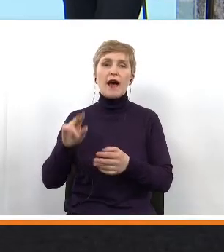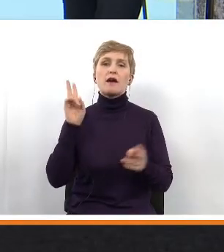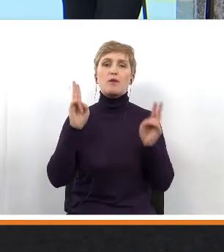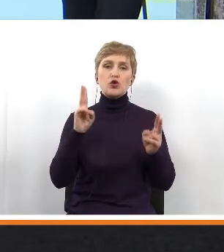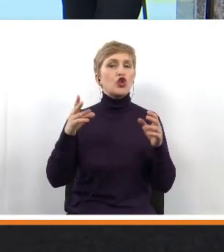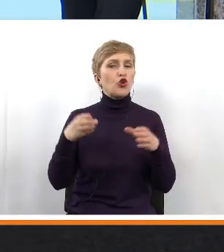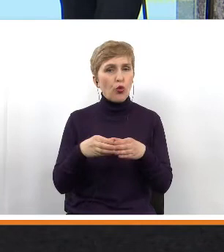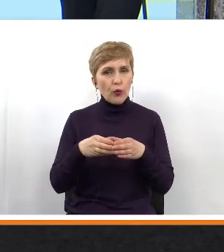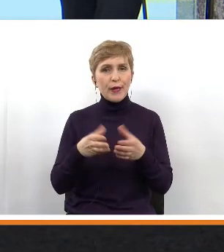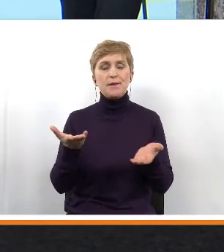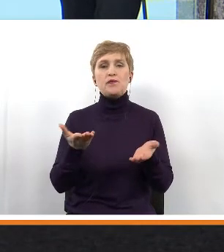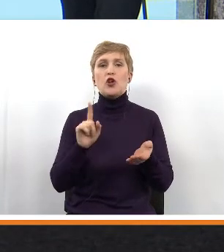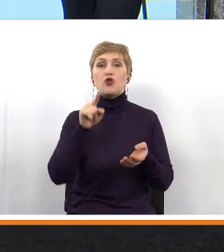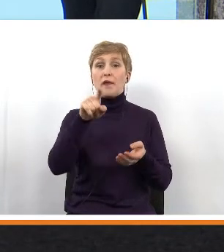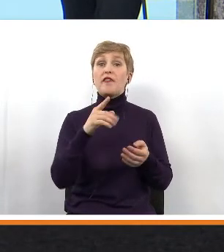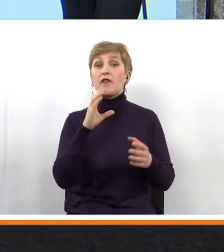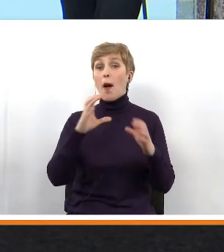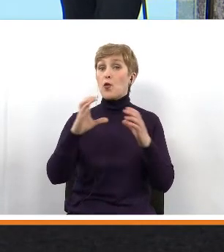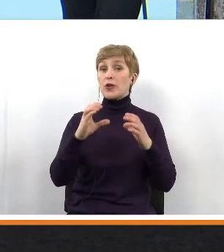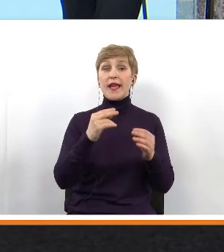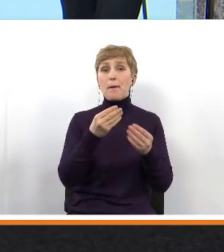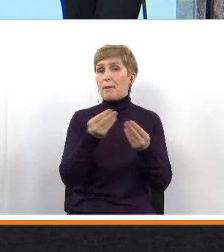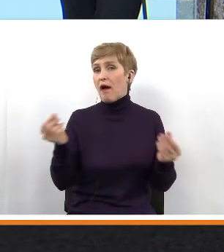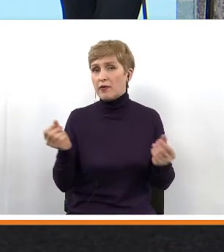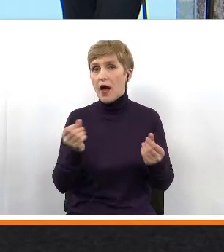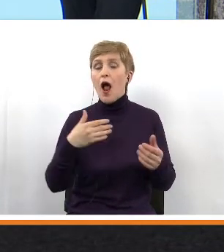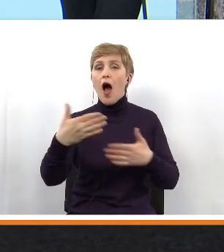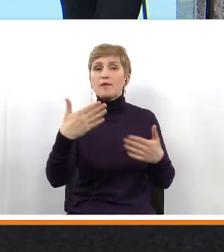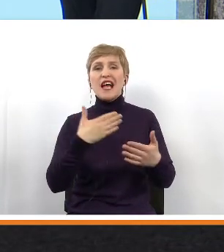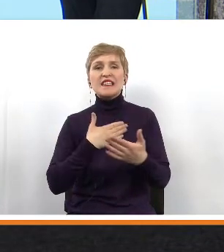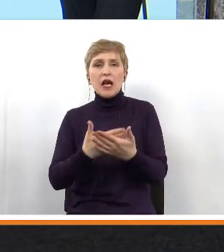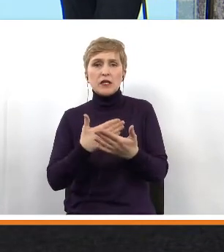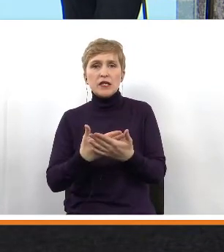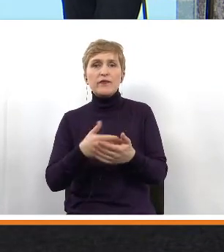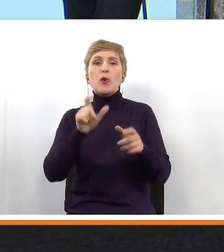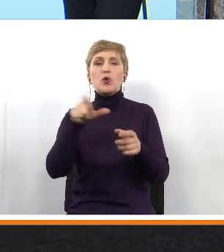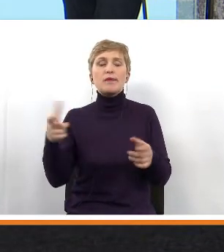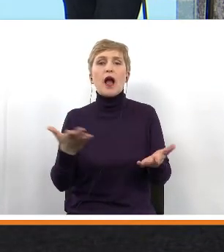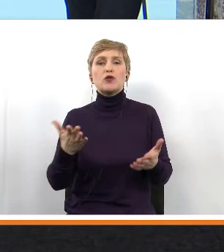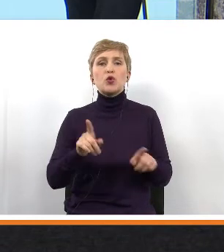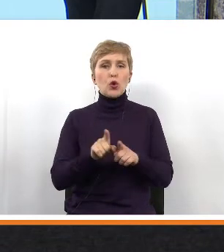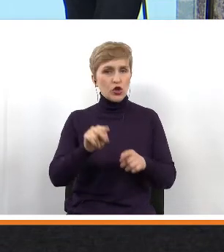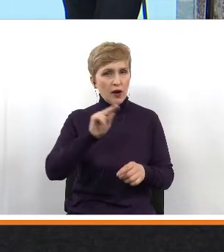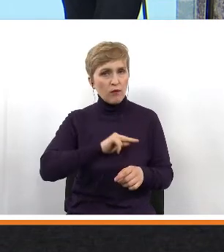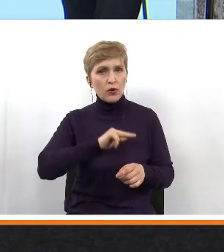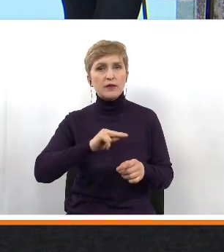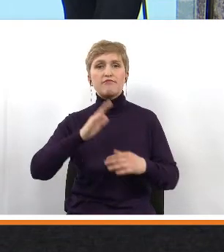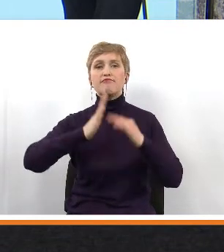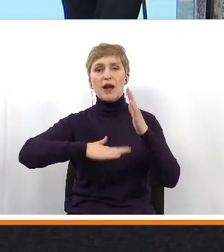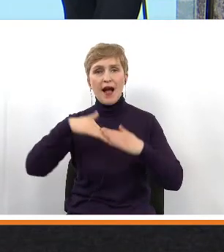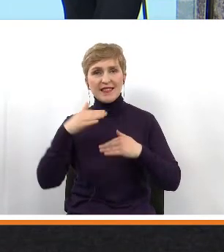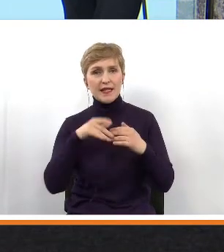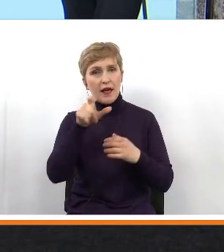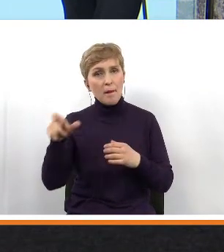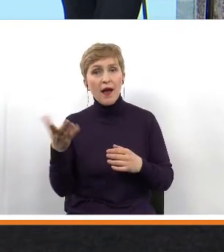группы, чтобы вы в коммуникации не пропадали, общались с активными, с людьми, которые тоже работают, с практиками,